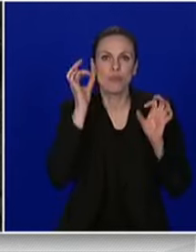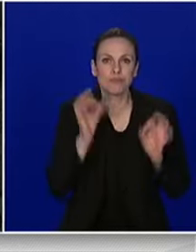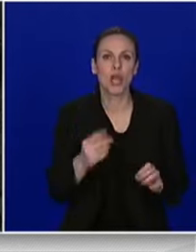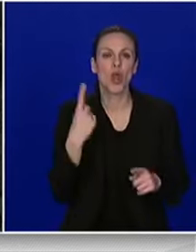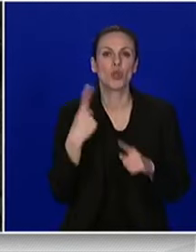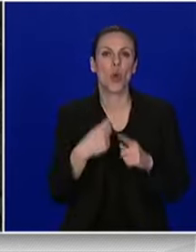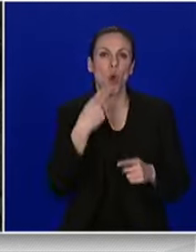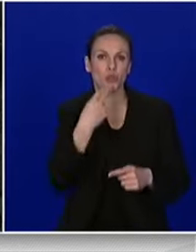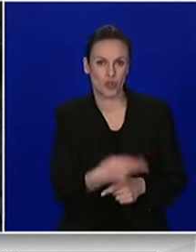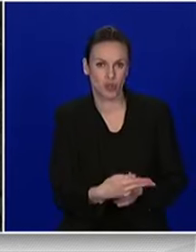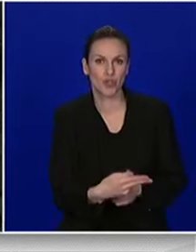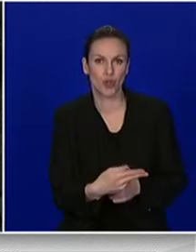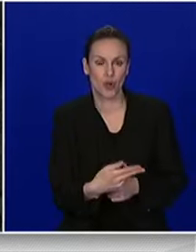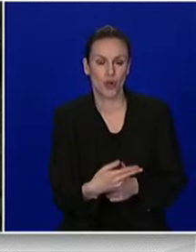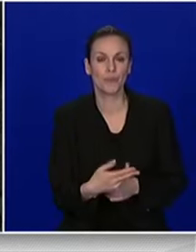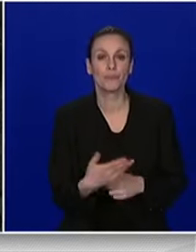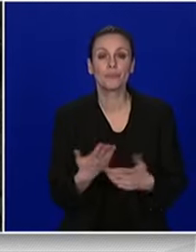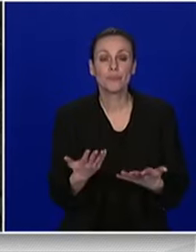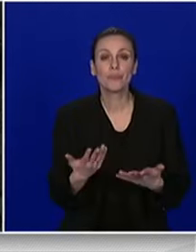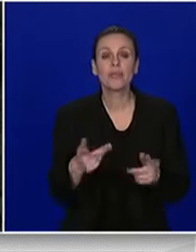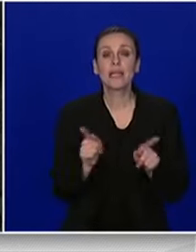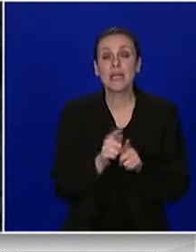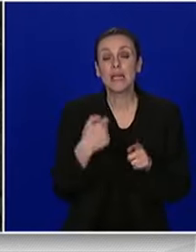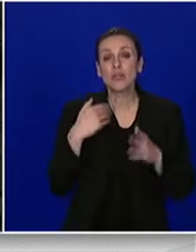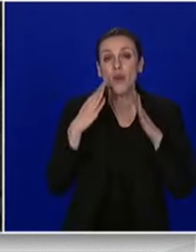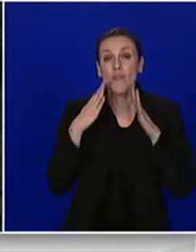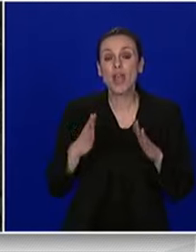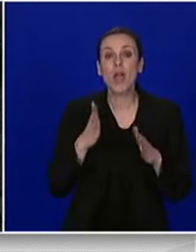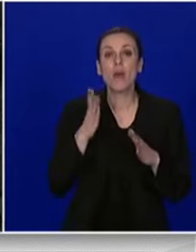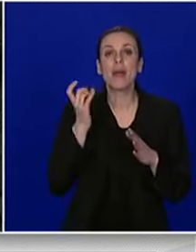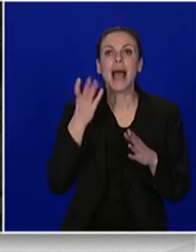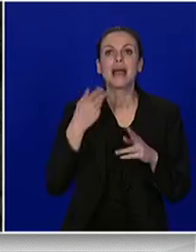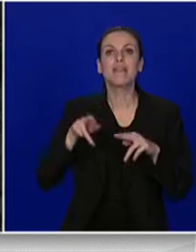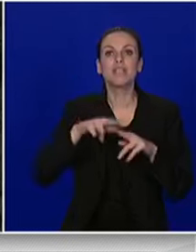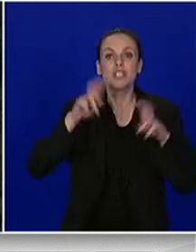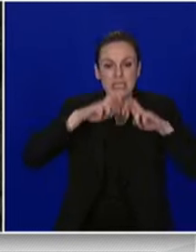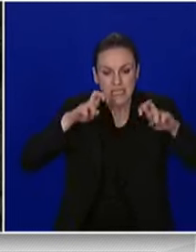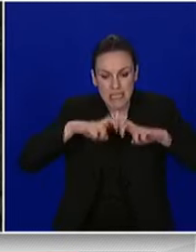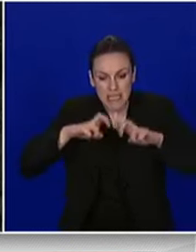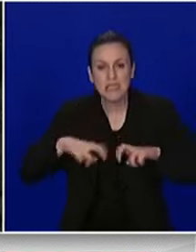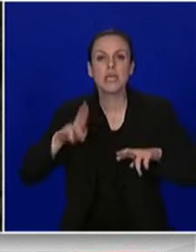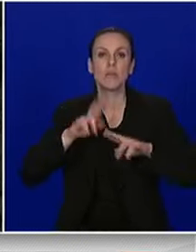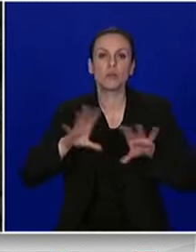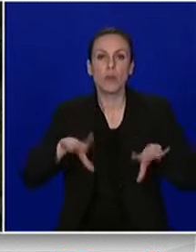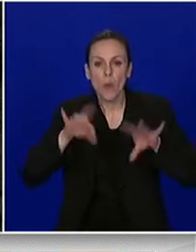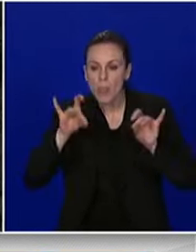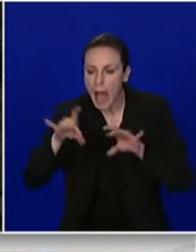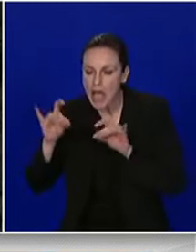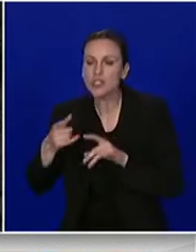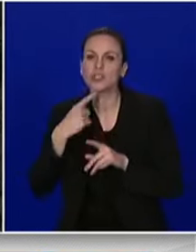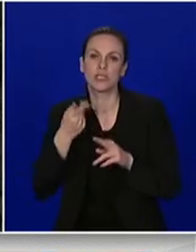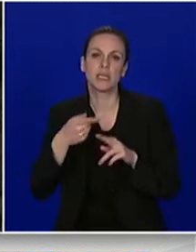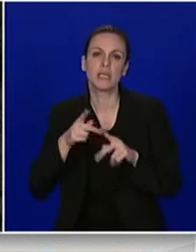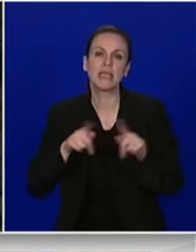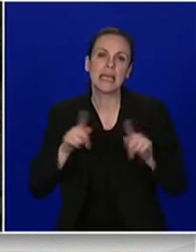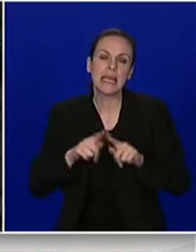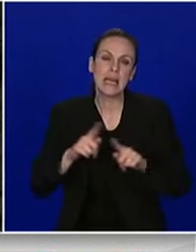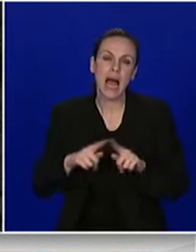relevantne odgovore, a vjerojatno što budemo više tražili, naći će se puno različitih